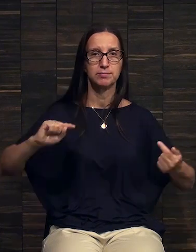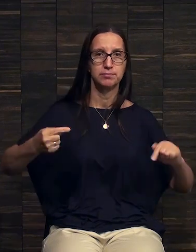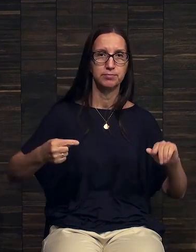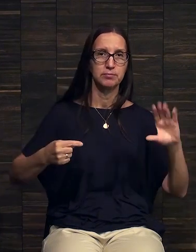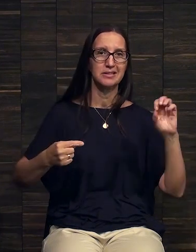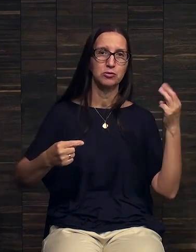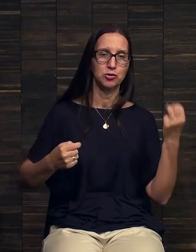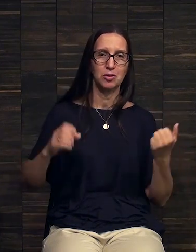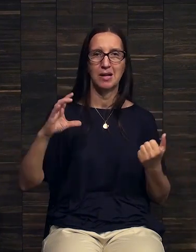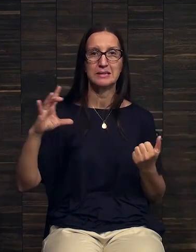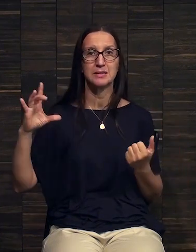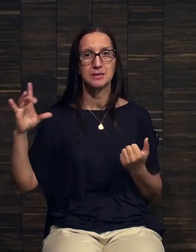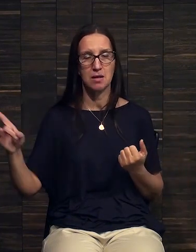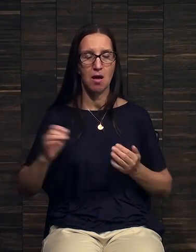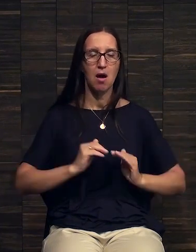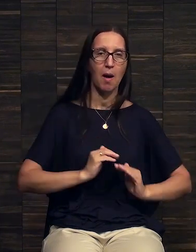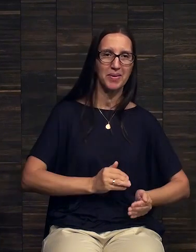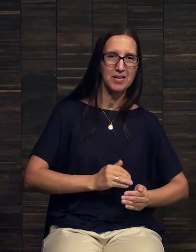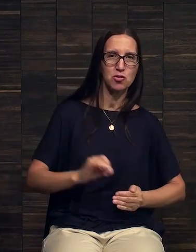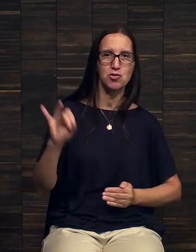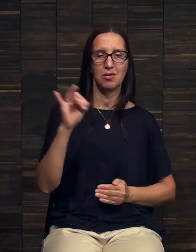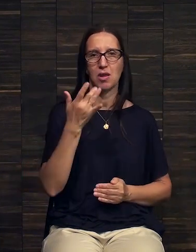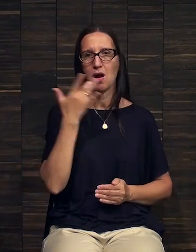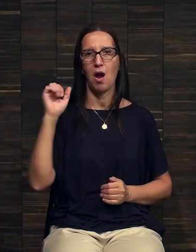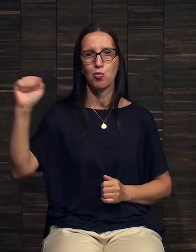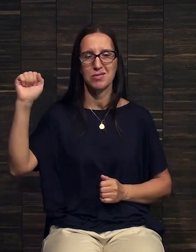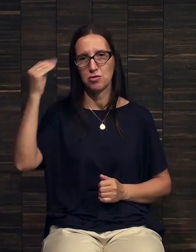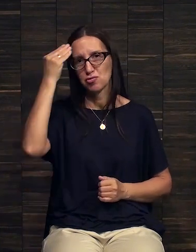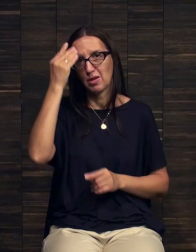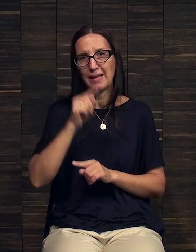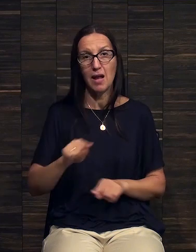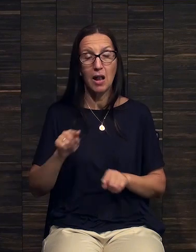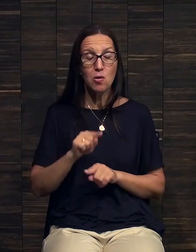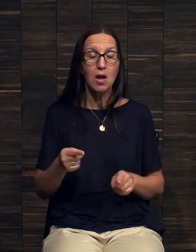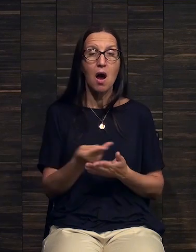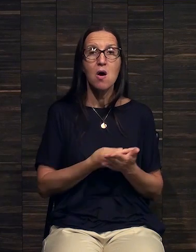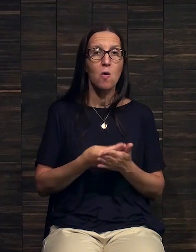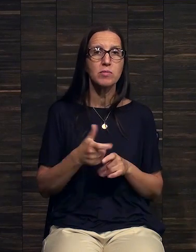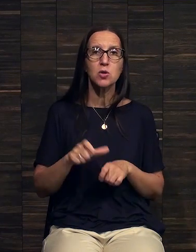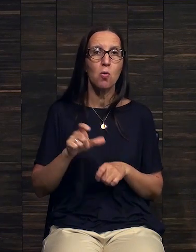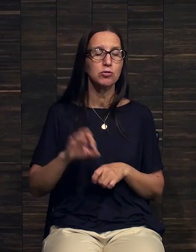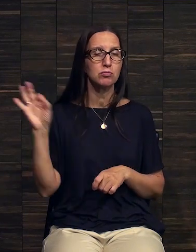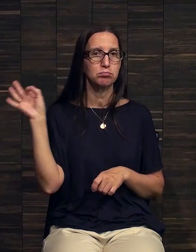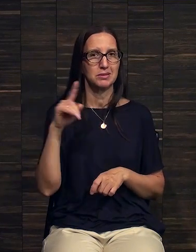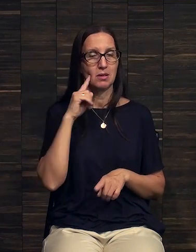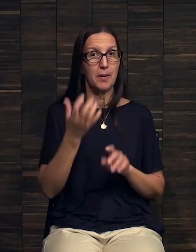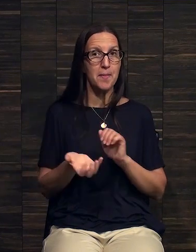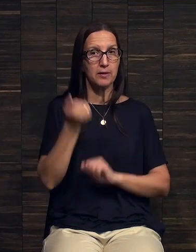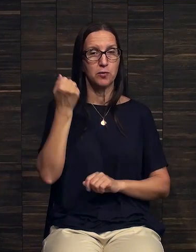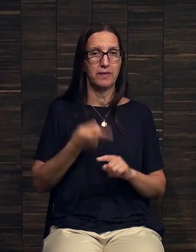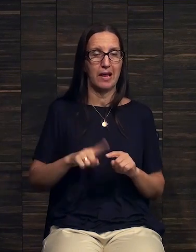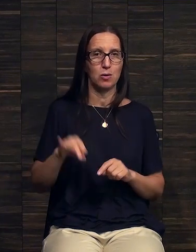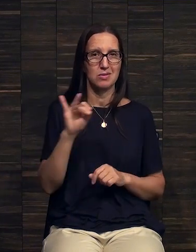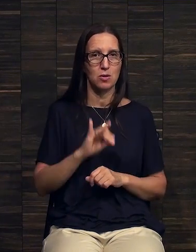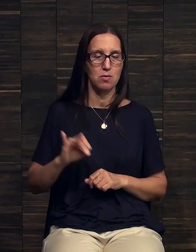so, капиталистической United States and the Soviet Union, communist and capitalist